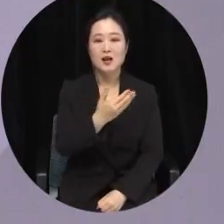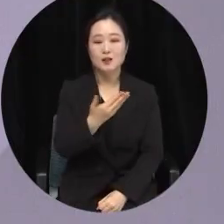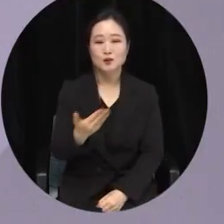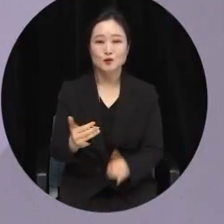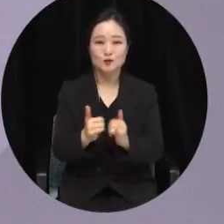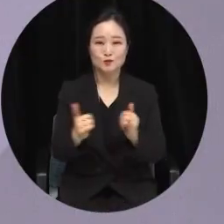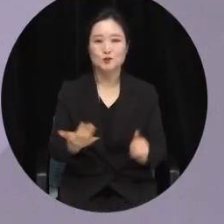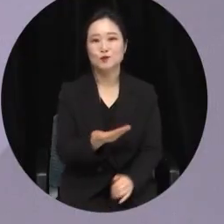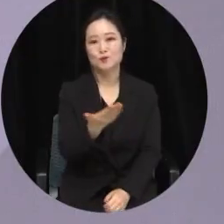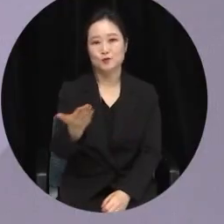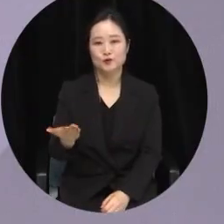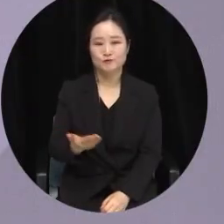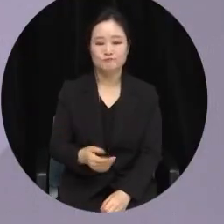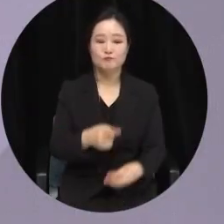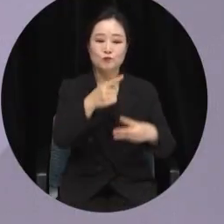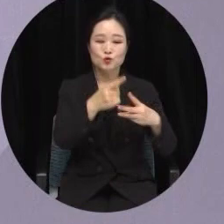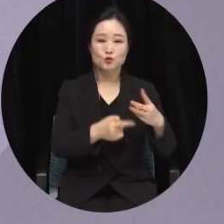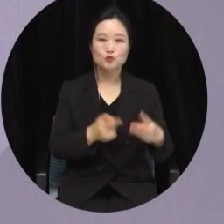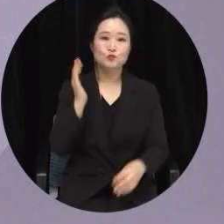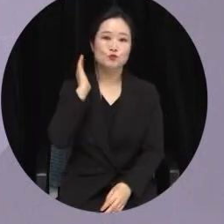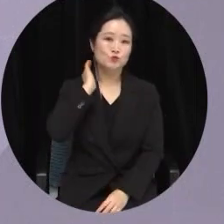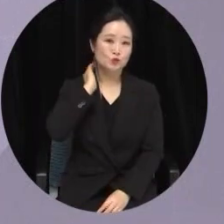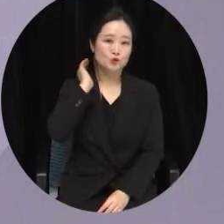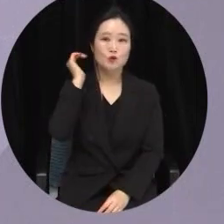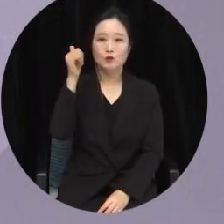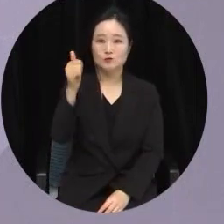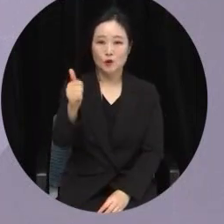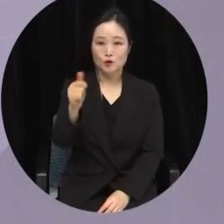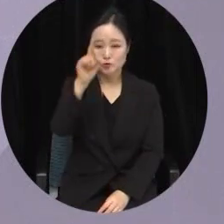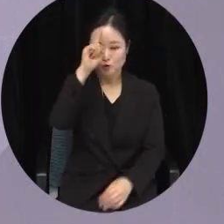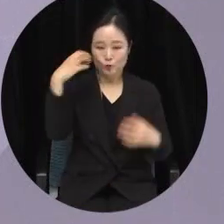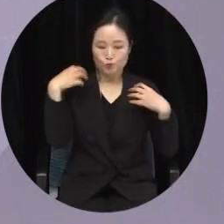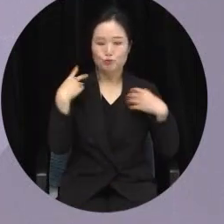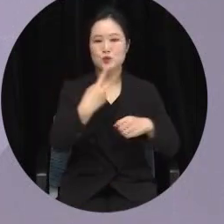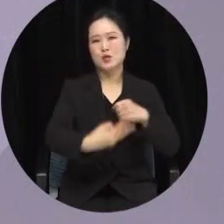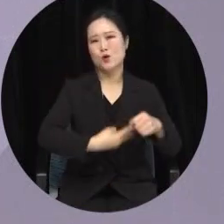여러분, 윤석열 정권 2년 경제만 나빠진